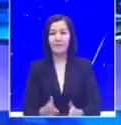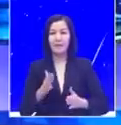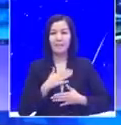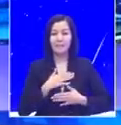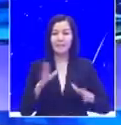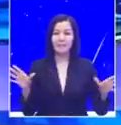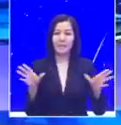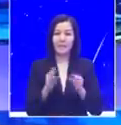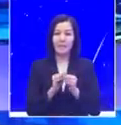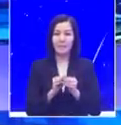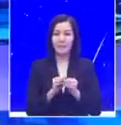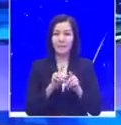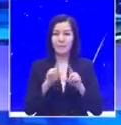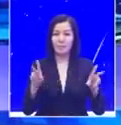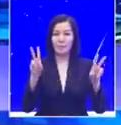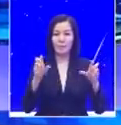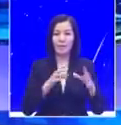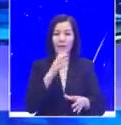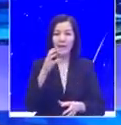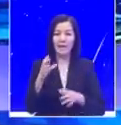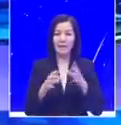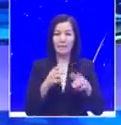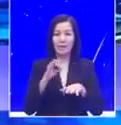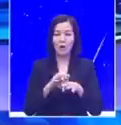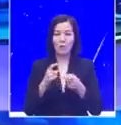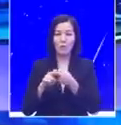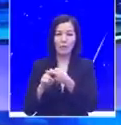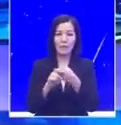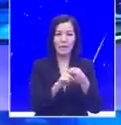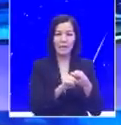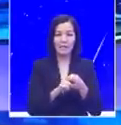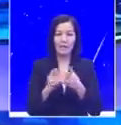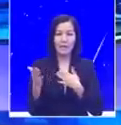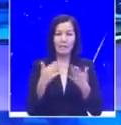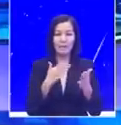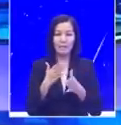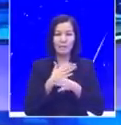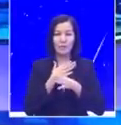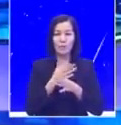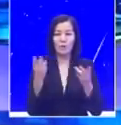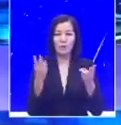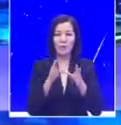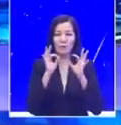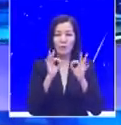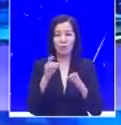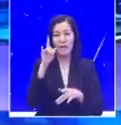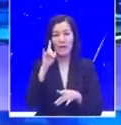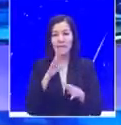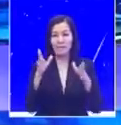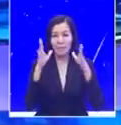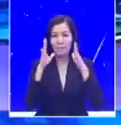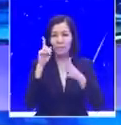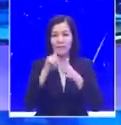Біз біргеміз. Бүгінгідей әлемді індет жайлаған тұста бір-бірімізге қолдау көрсету сауапты іс. Қазақстан мұсылмандары